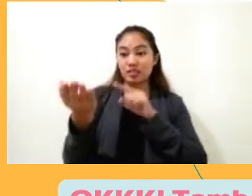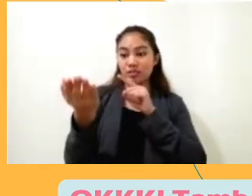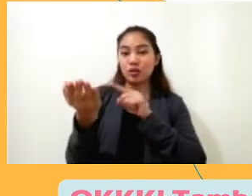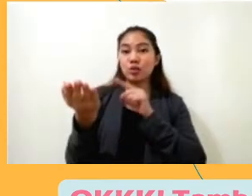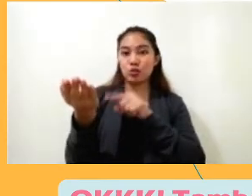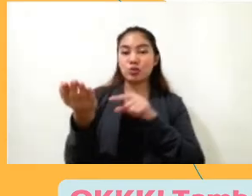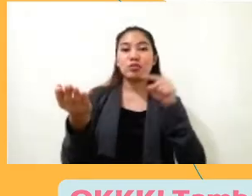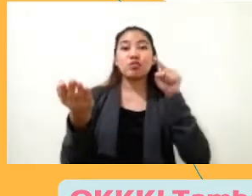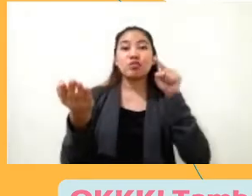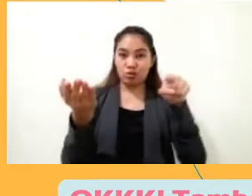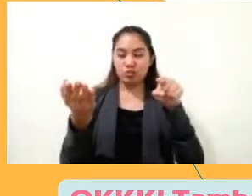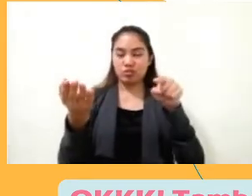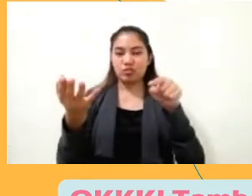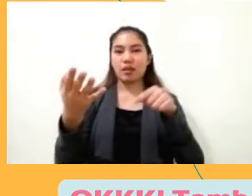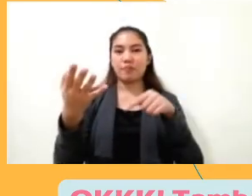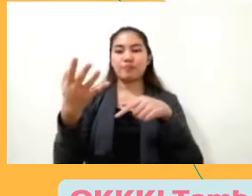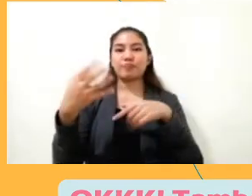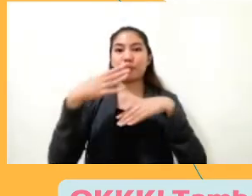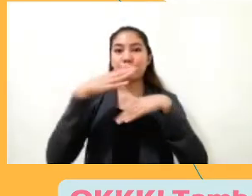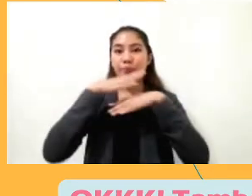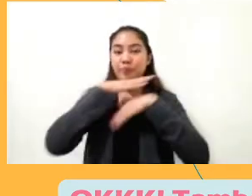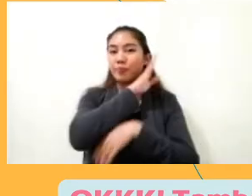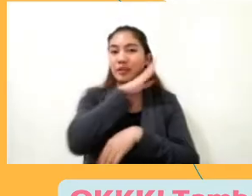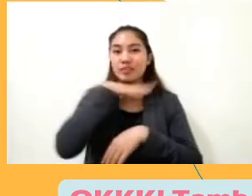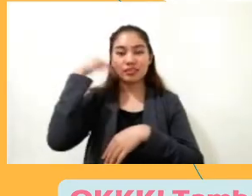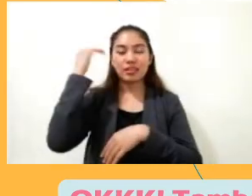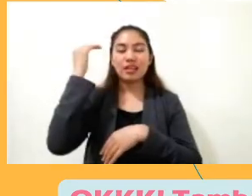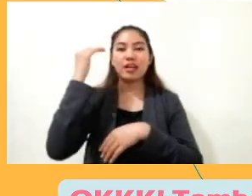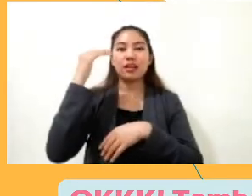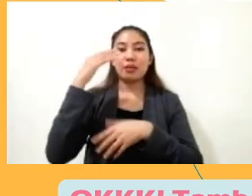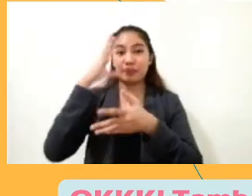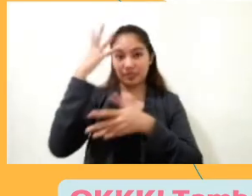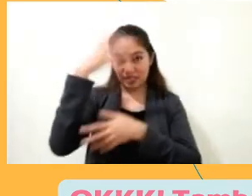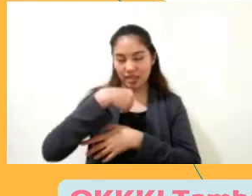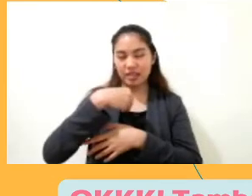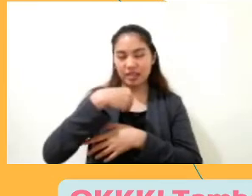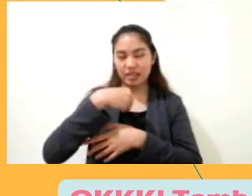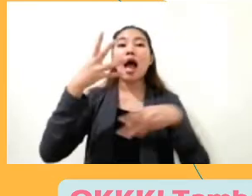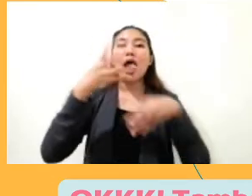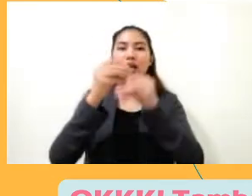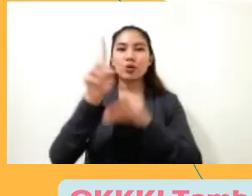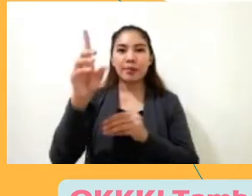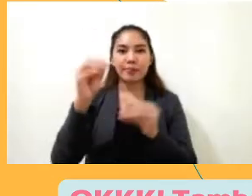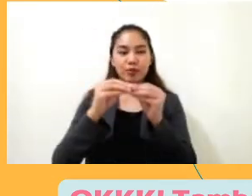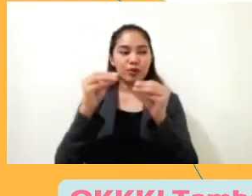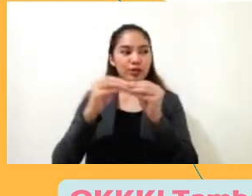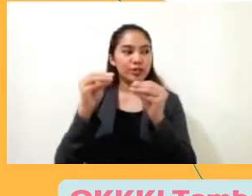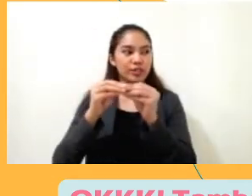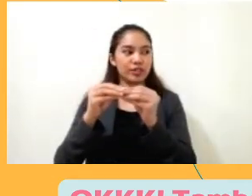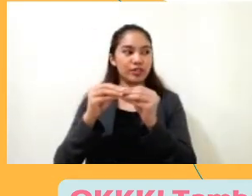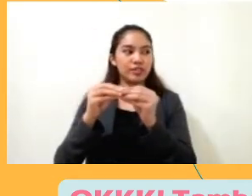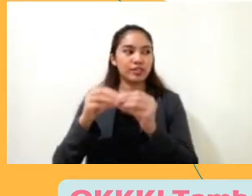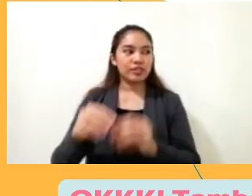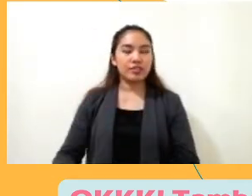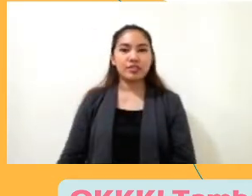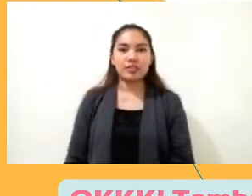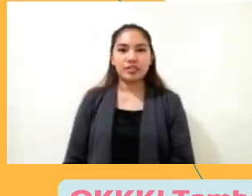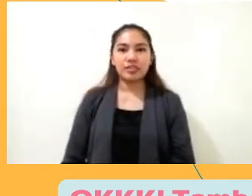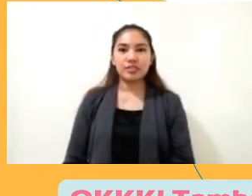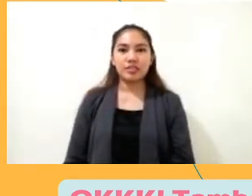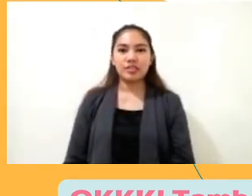height. So, lagyan natin ng talon. Ah, paano ba? Pag ganun pala. Or